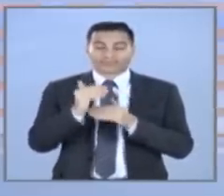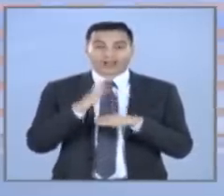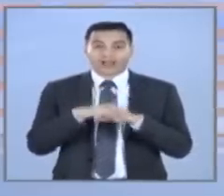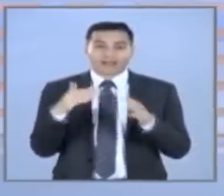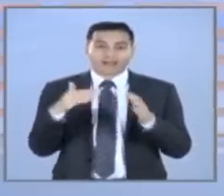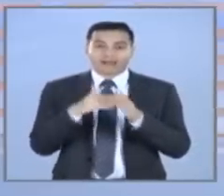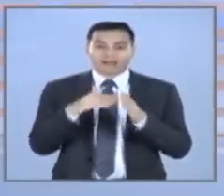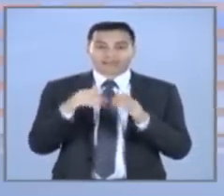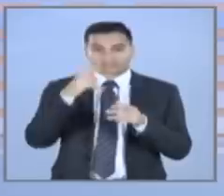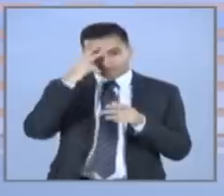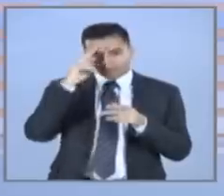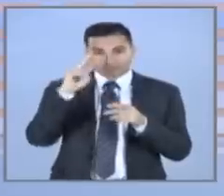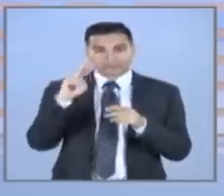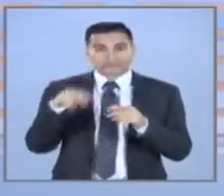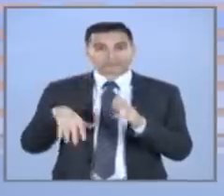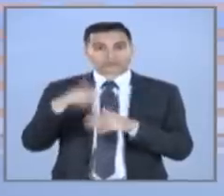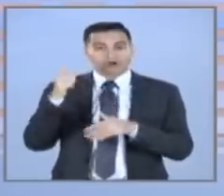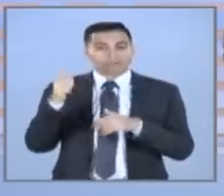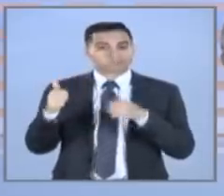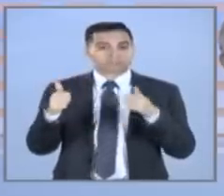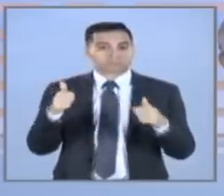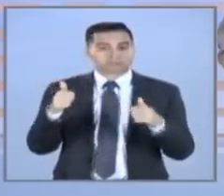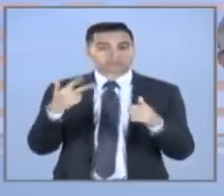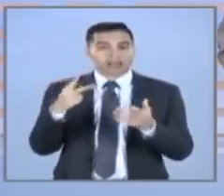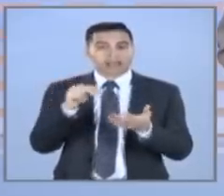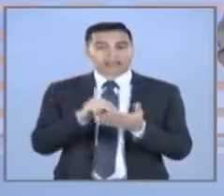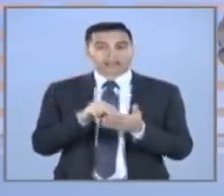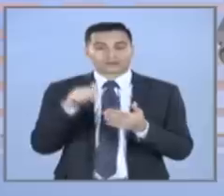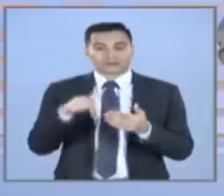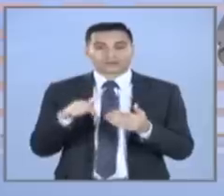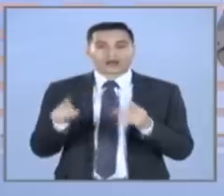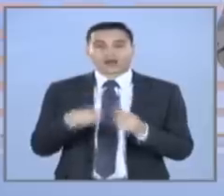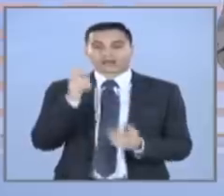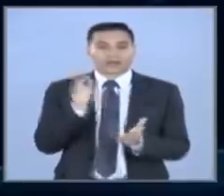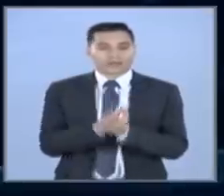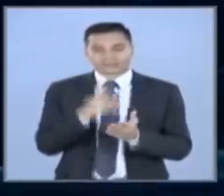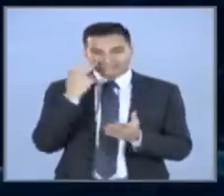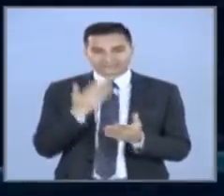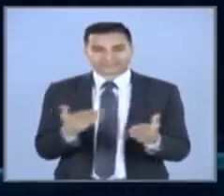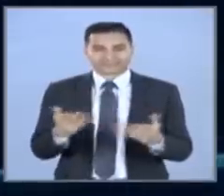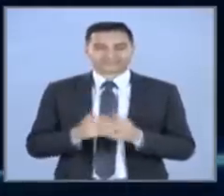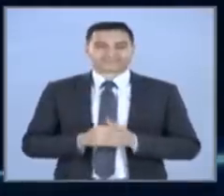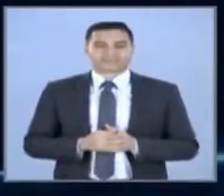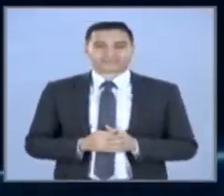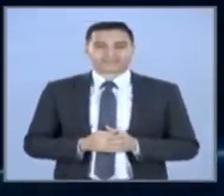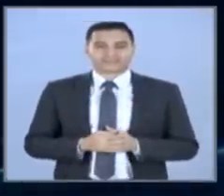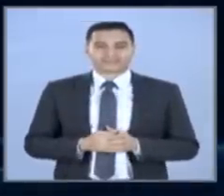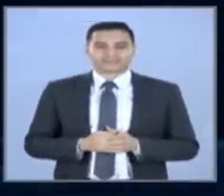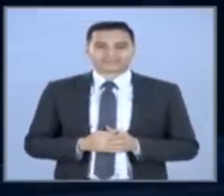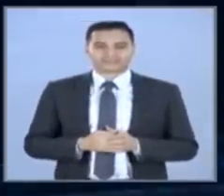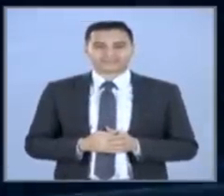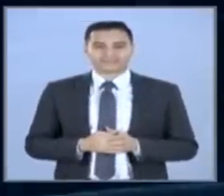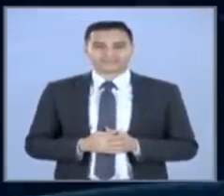آخر فقرة واللي هتحدد مين اللي هيكسب الثلاث نقاط بتوع ماتش النهاردة، فقرة عجلة الحظ.